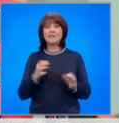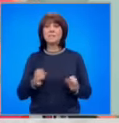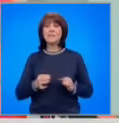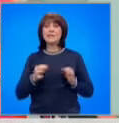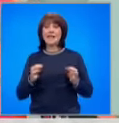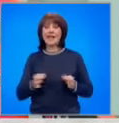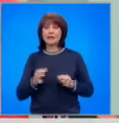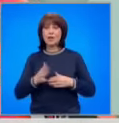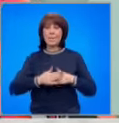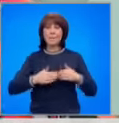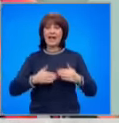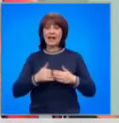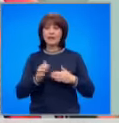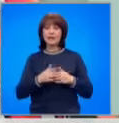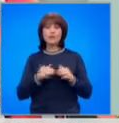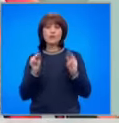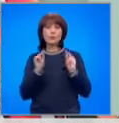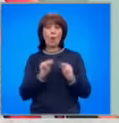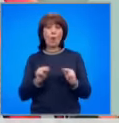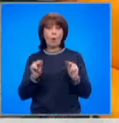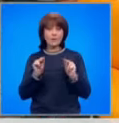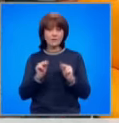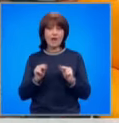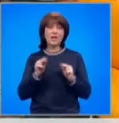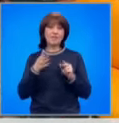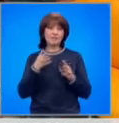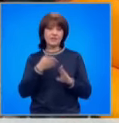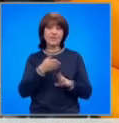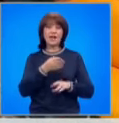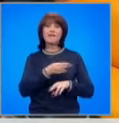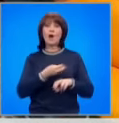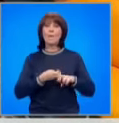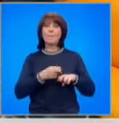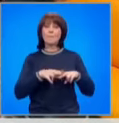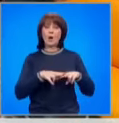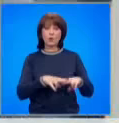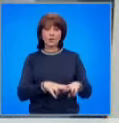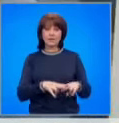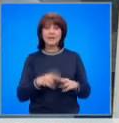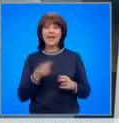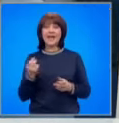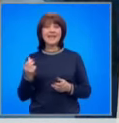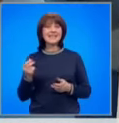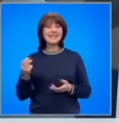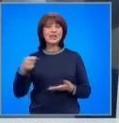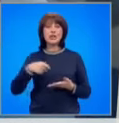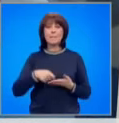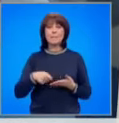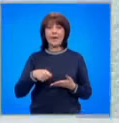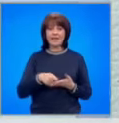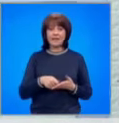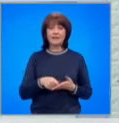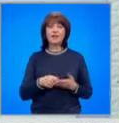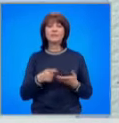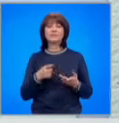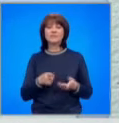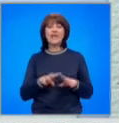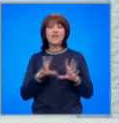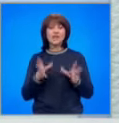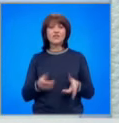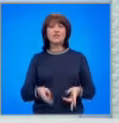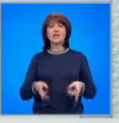по-точно практическото обучение в лечебните заведения. И регламентите за стипендии на медици и решението за сливане на